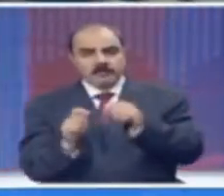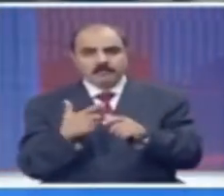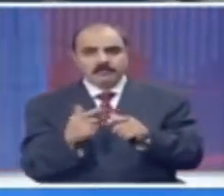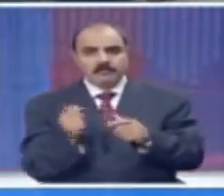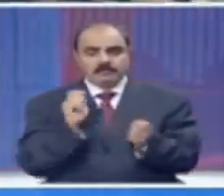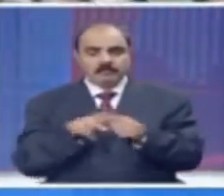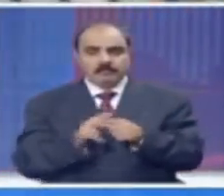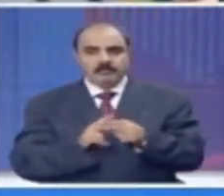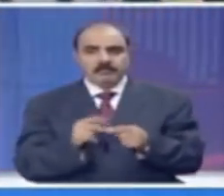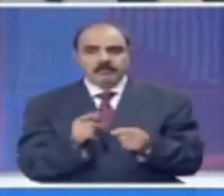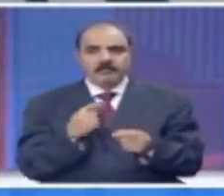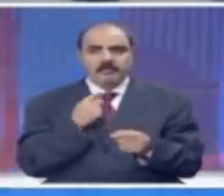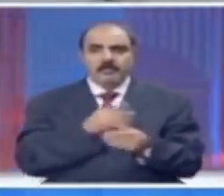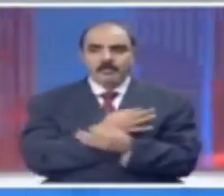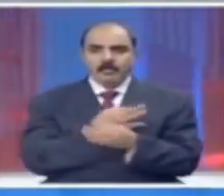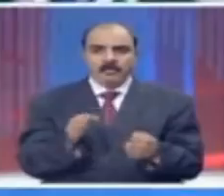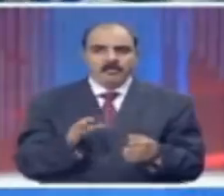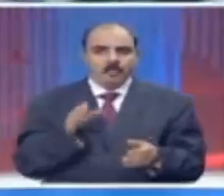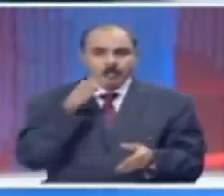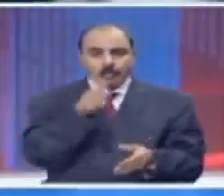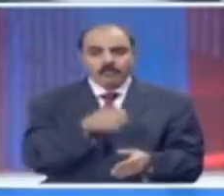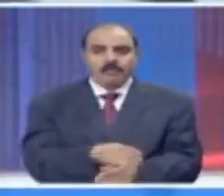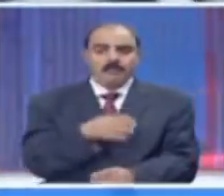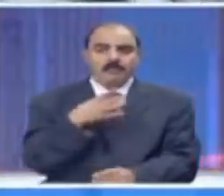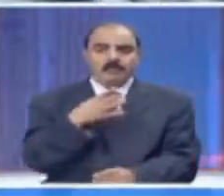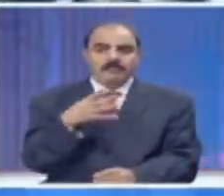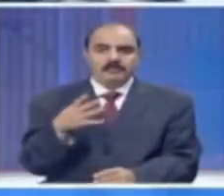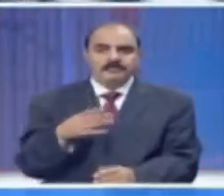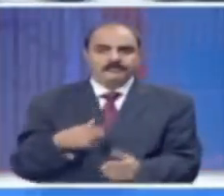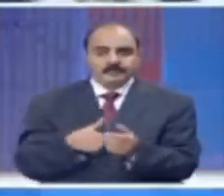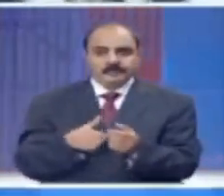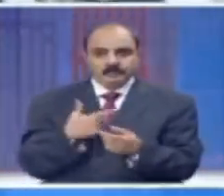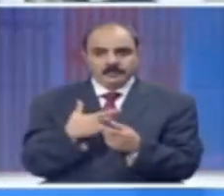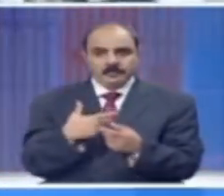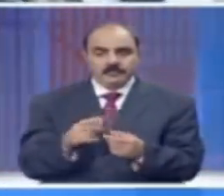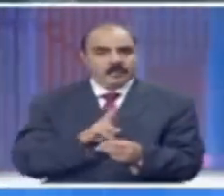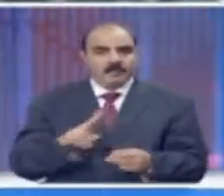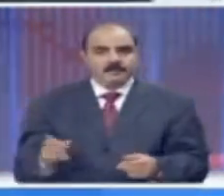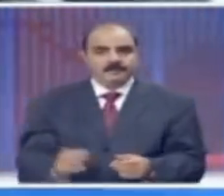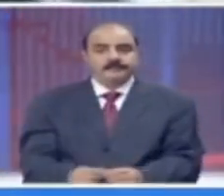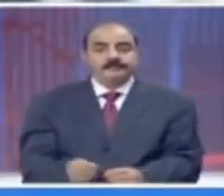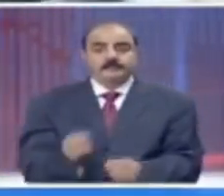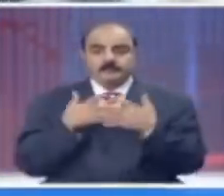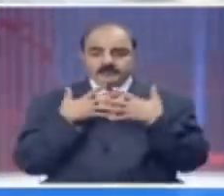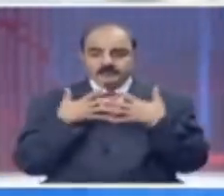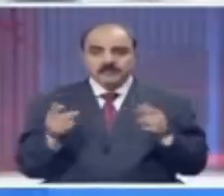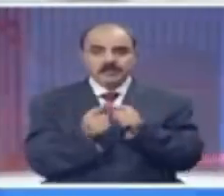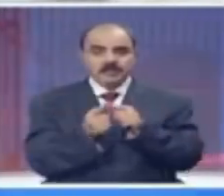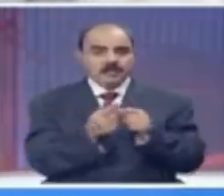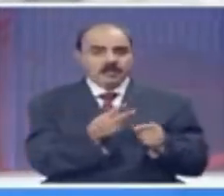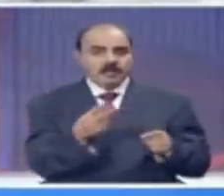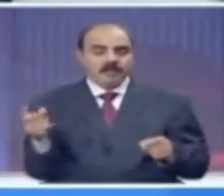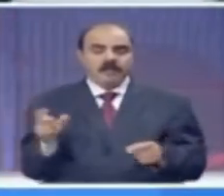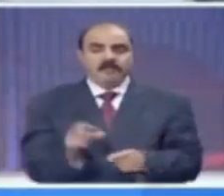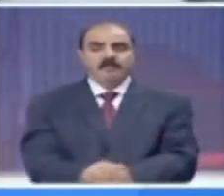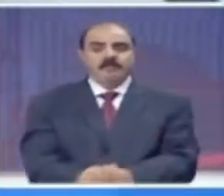وإصلاح الأسلحة النارية والذخائر وبداخلها 44 قطعة سلاح ناري متنوع وكمية من الطلقات